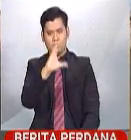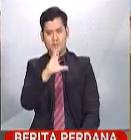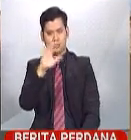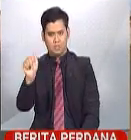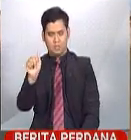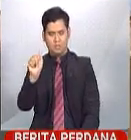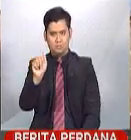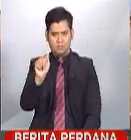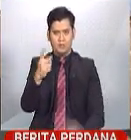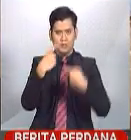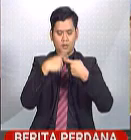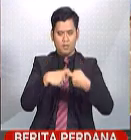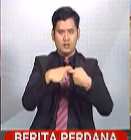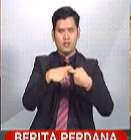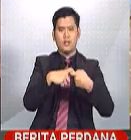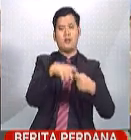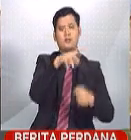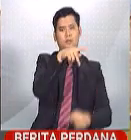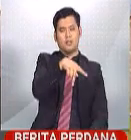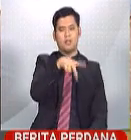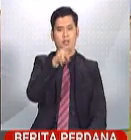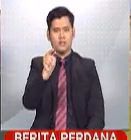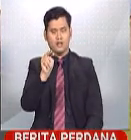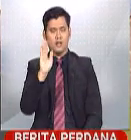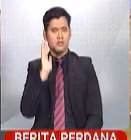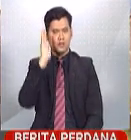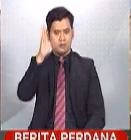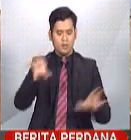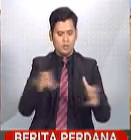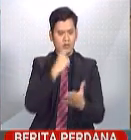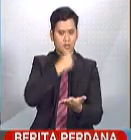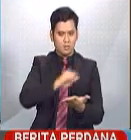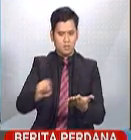Perikatan Nasional akan menubuhkan sekretariat yang melibatkan semua